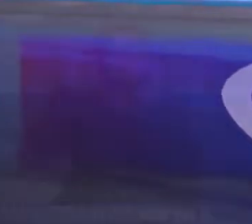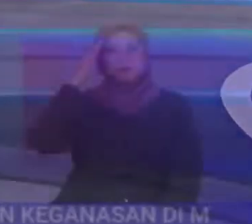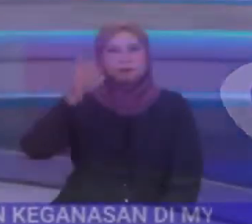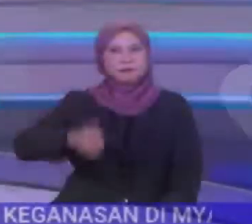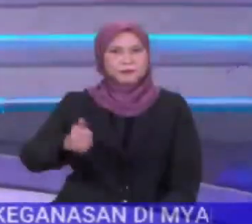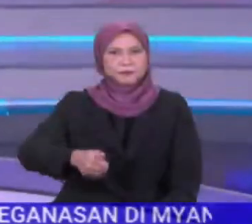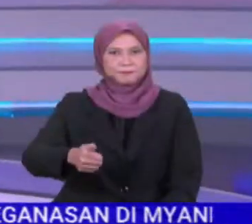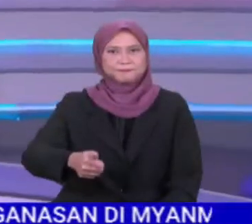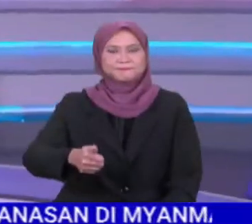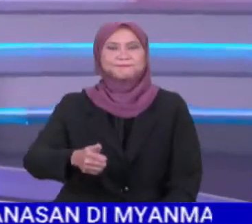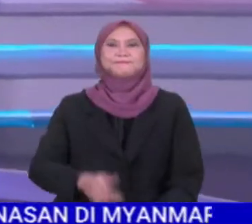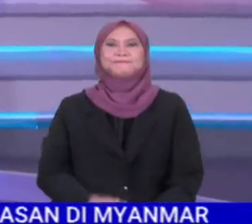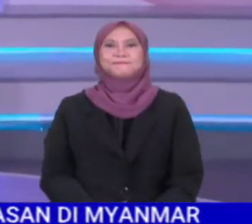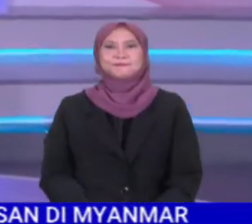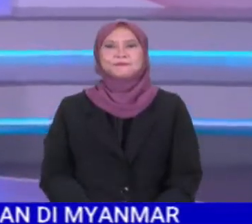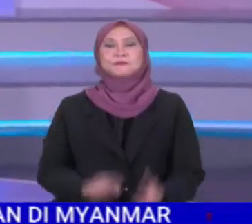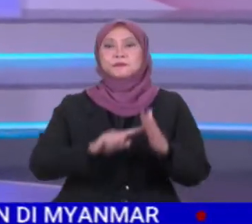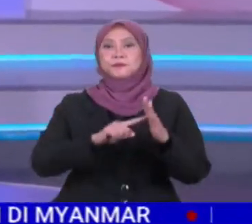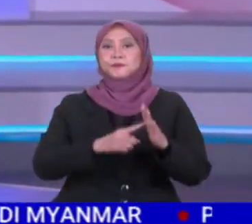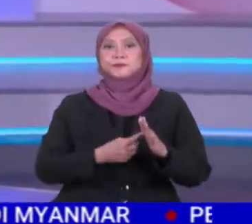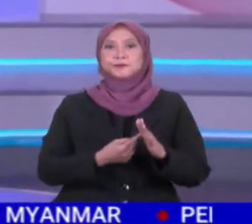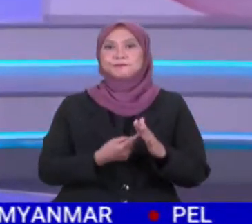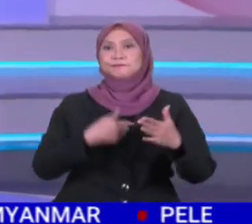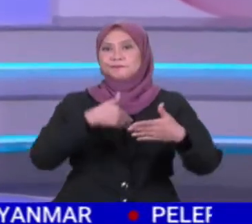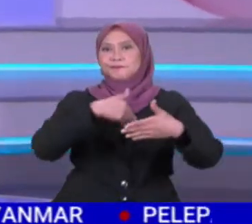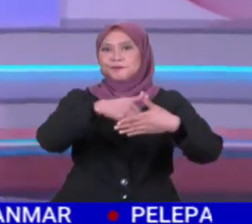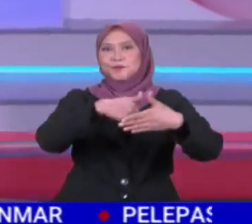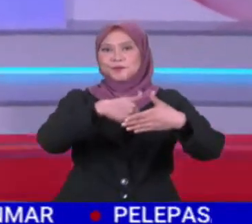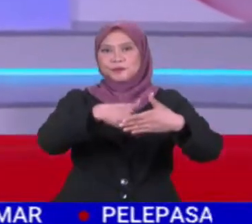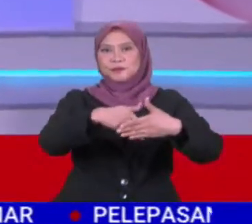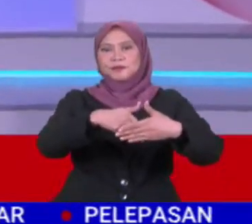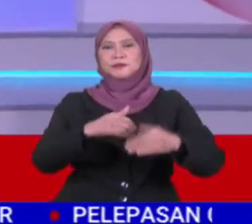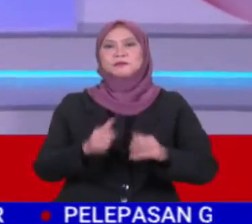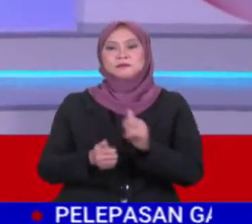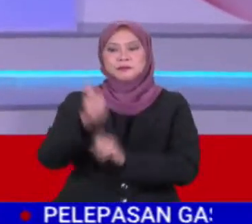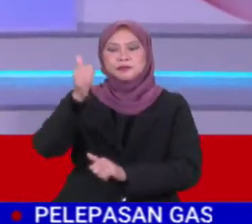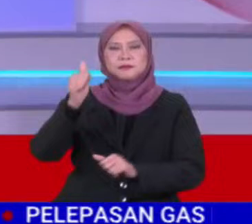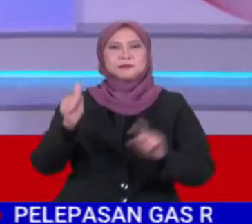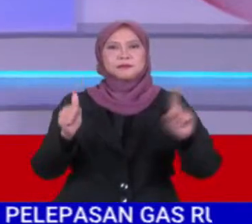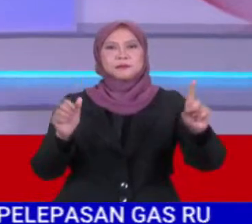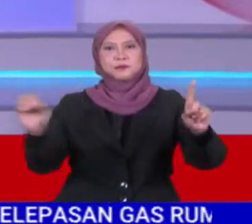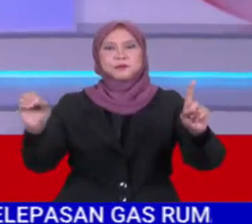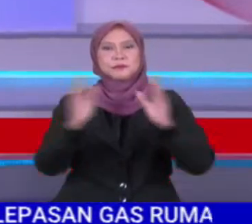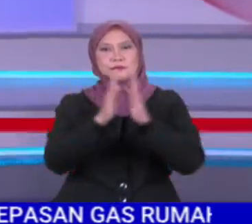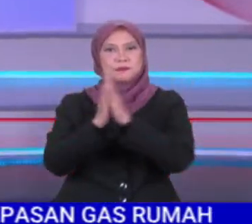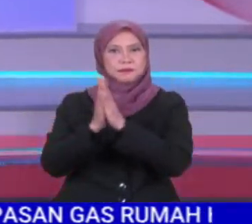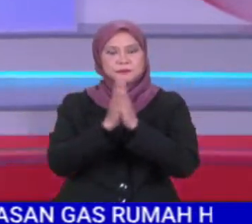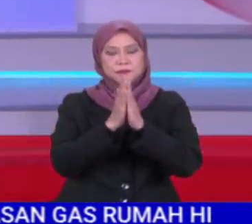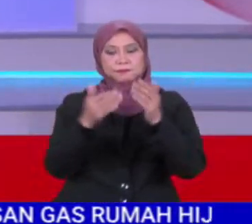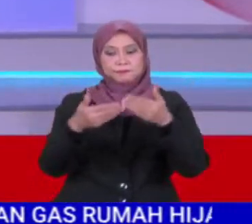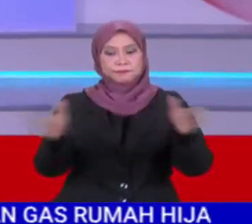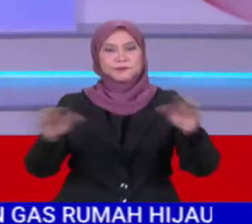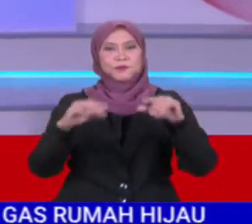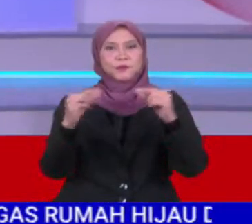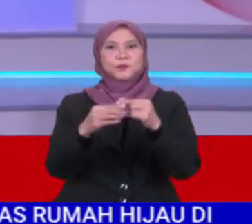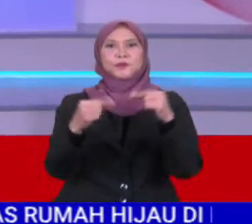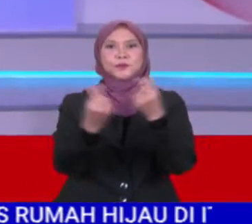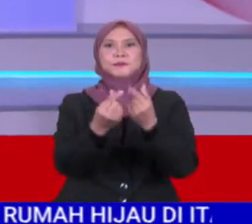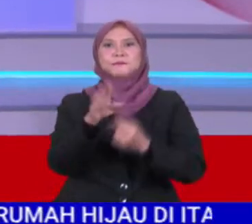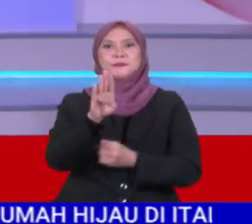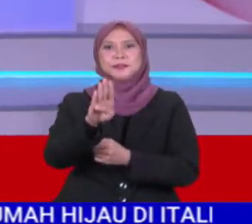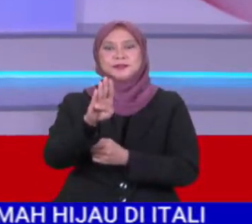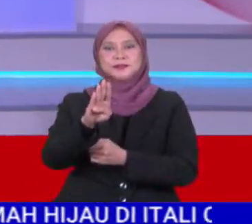Assalamualaikum dan salam sukacita semua. Kita mulakan dengan perkembangan bola sepak. Kemenangan 1-0 ke atas Myanmar pada aksi pembukaan kumpulan B